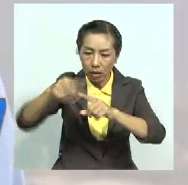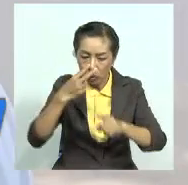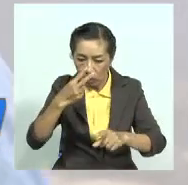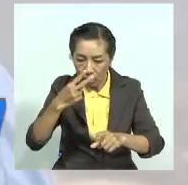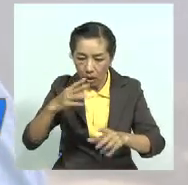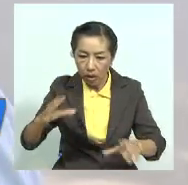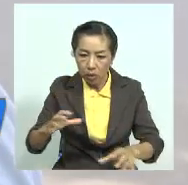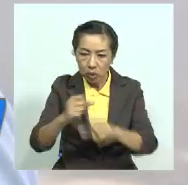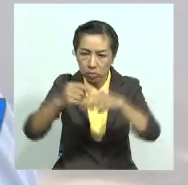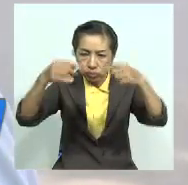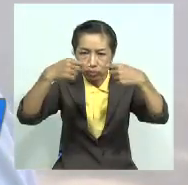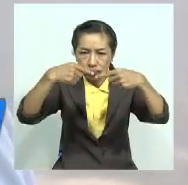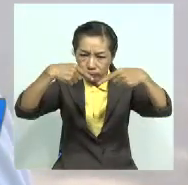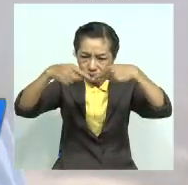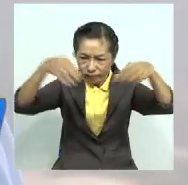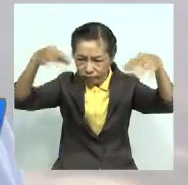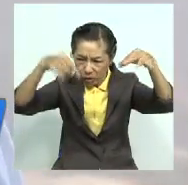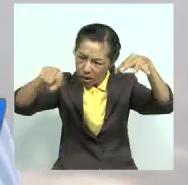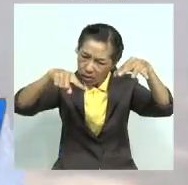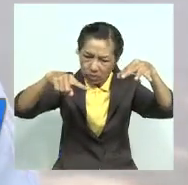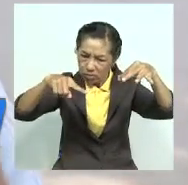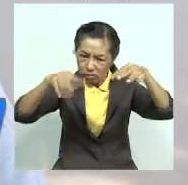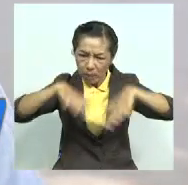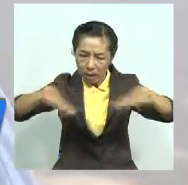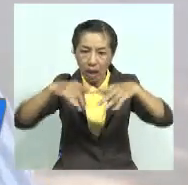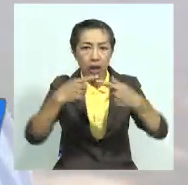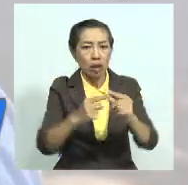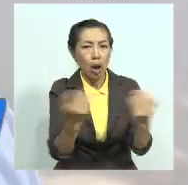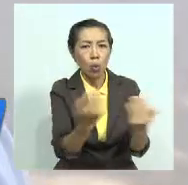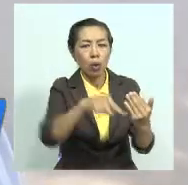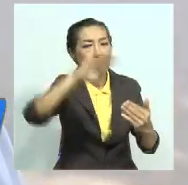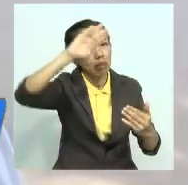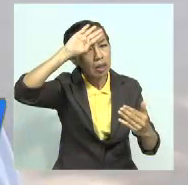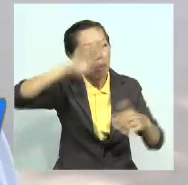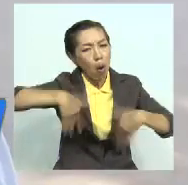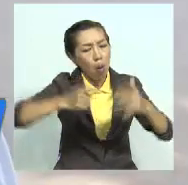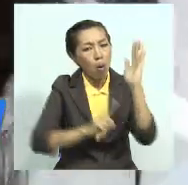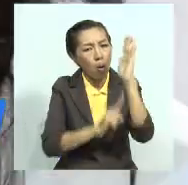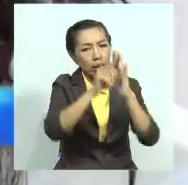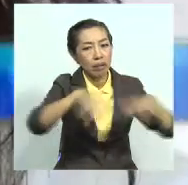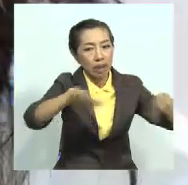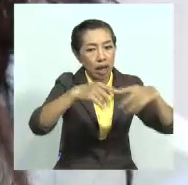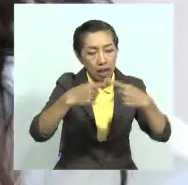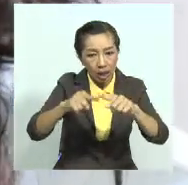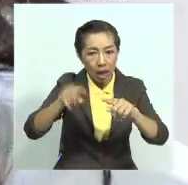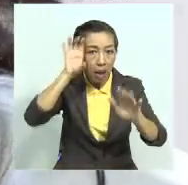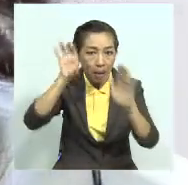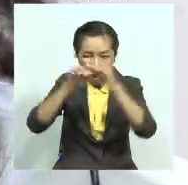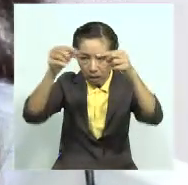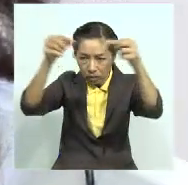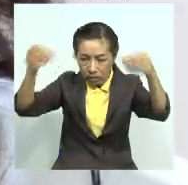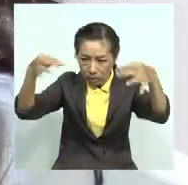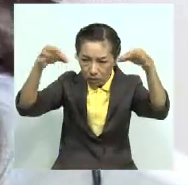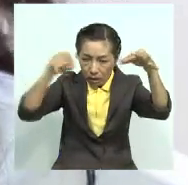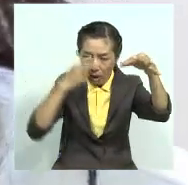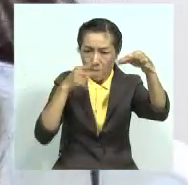ซึ่งผลเอ็กซเรย์ต่างๆเนี่ยออกมาปกติและลูกสาวก็ป่วยด้วยอาการไข้ธรรมดาทั่วไปแต่ภาพที่ได้จากการเอ็กซเรย์เขาบอกว่าทำให้ค่อนข้าง